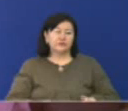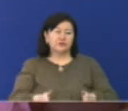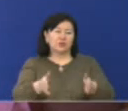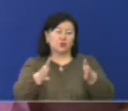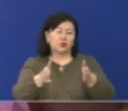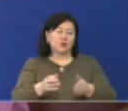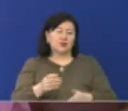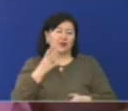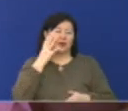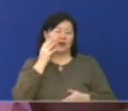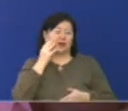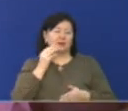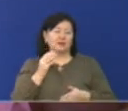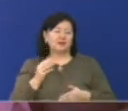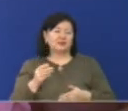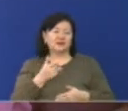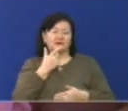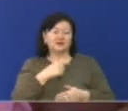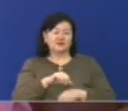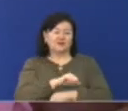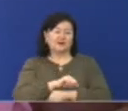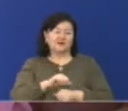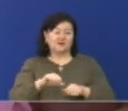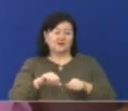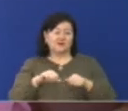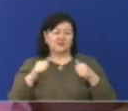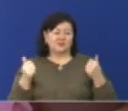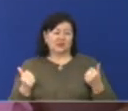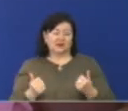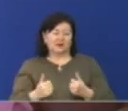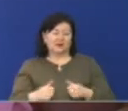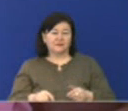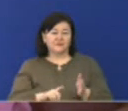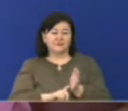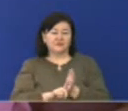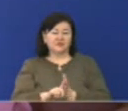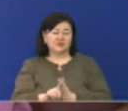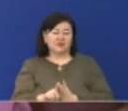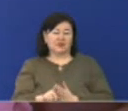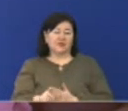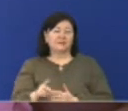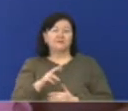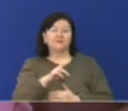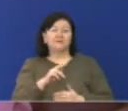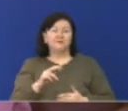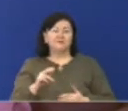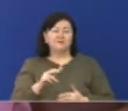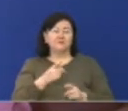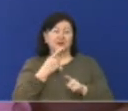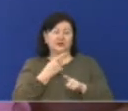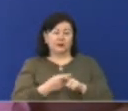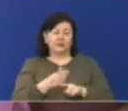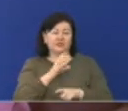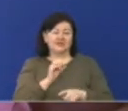Алматинская область благоустроит проспект Оязова. Это расстояние в 2 километра, начиная от перекрестка Селевина до мясокомбината. Данный проект